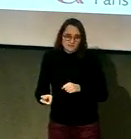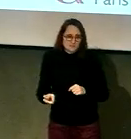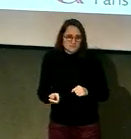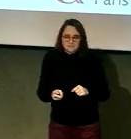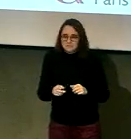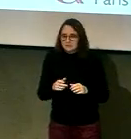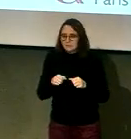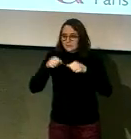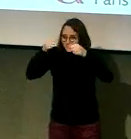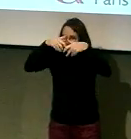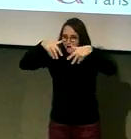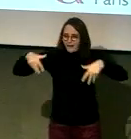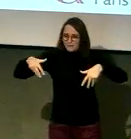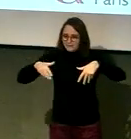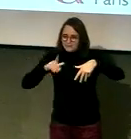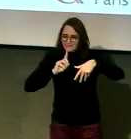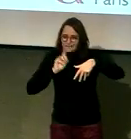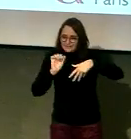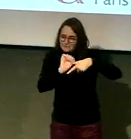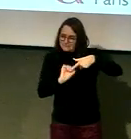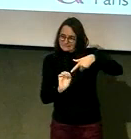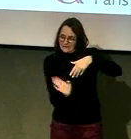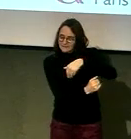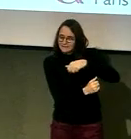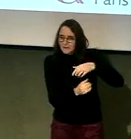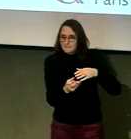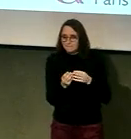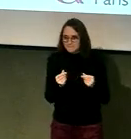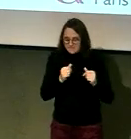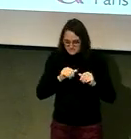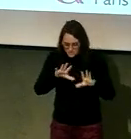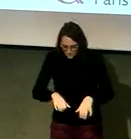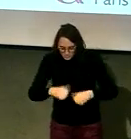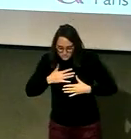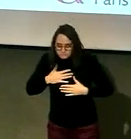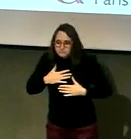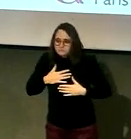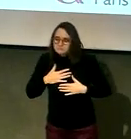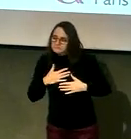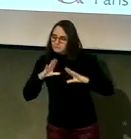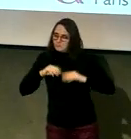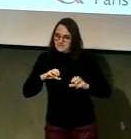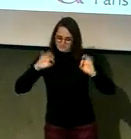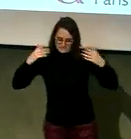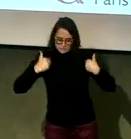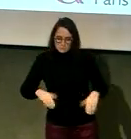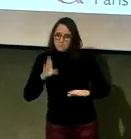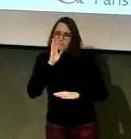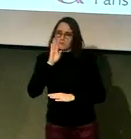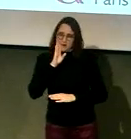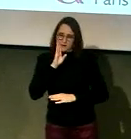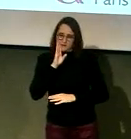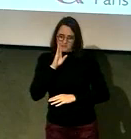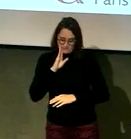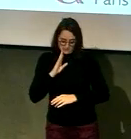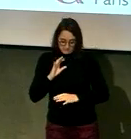l'arbre généalogique, quelque part, en reprenant la place et en se faisant passer pour la mère auprès